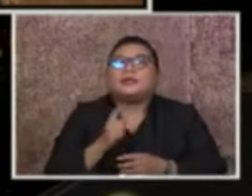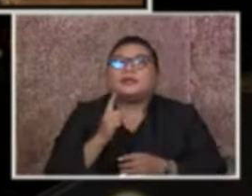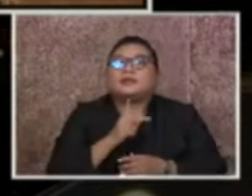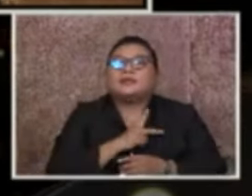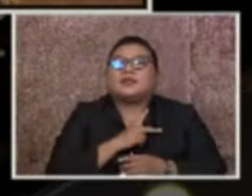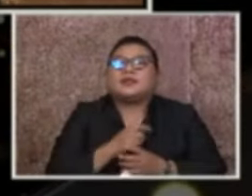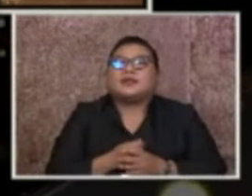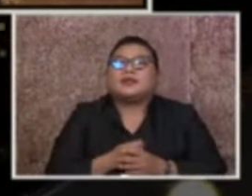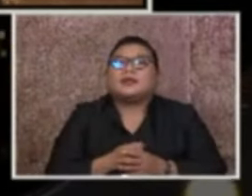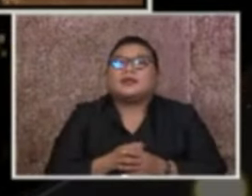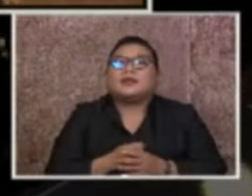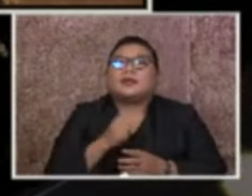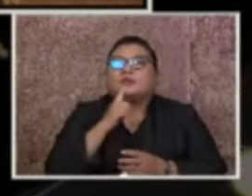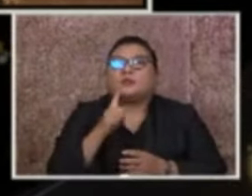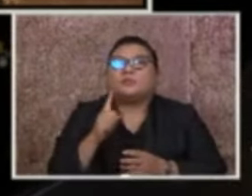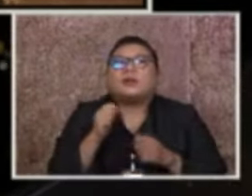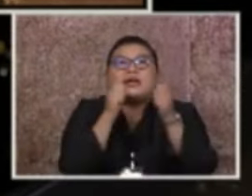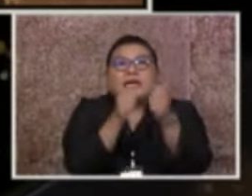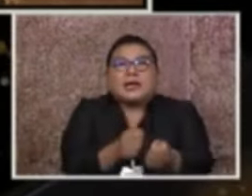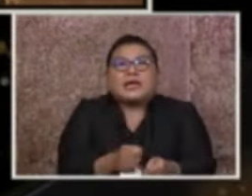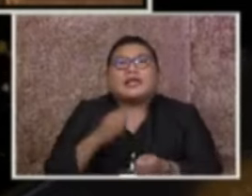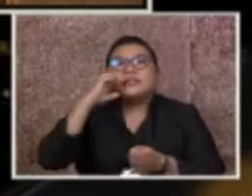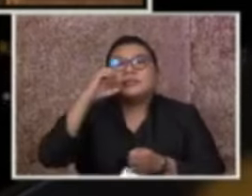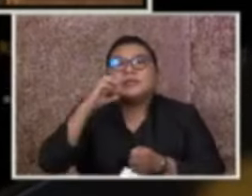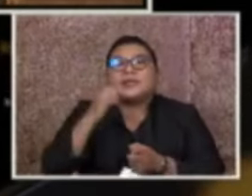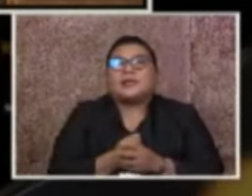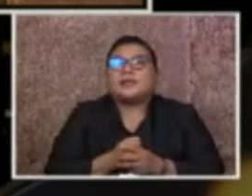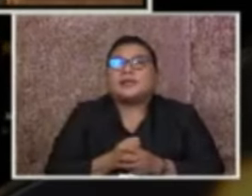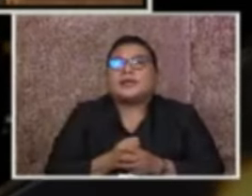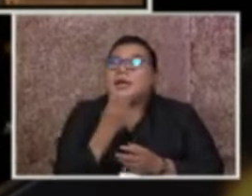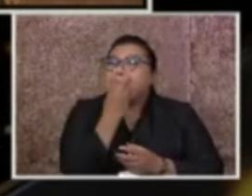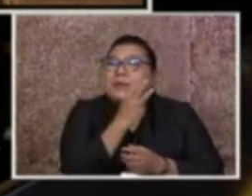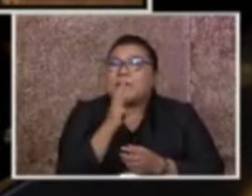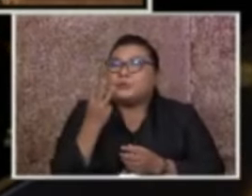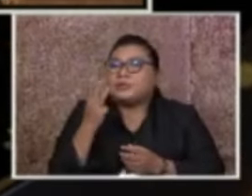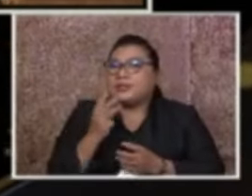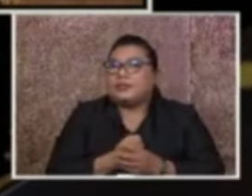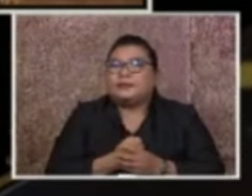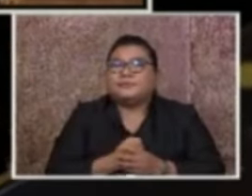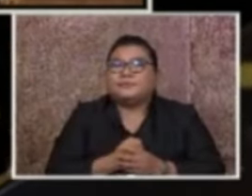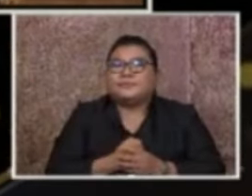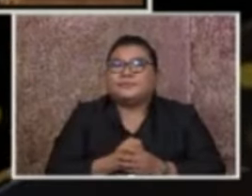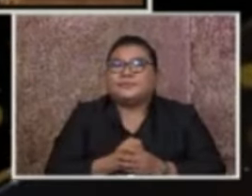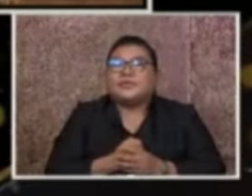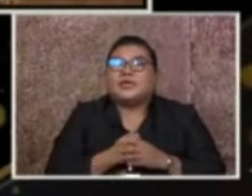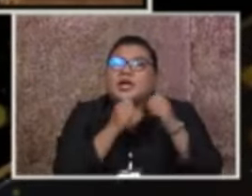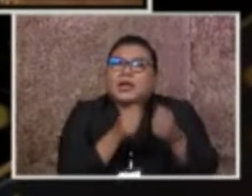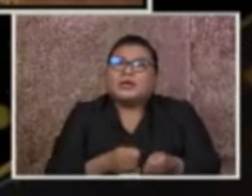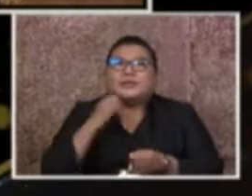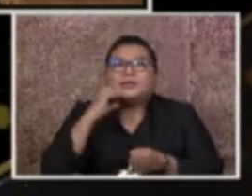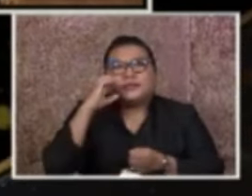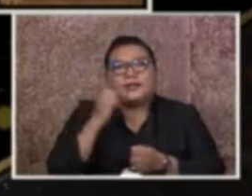terutama kalian c masuk juga pariwisata karena galian